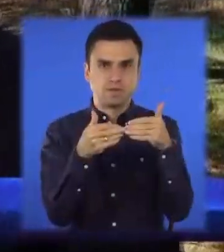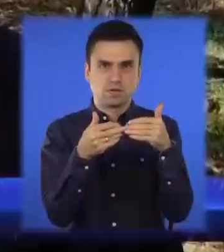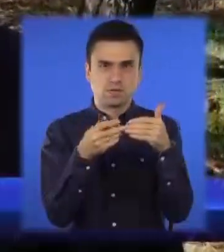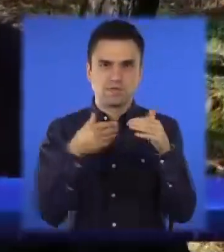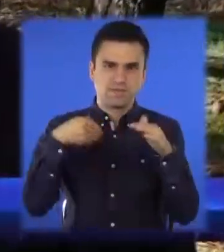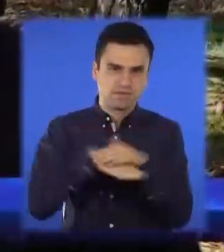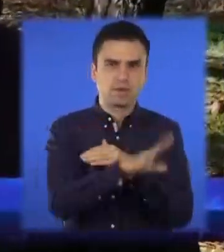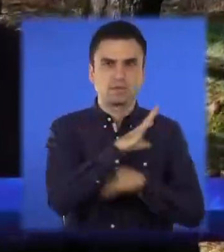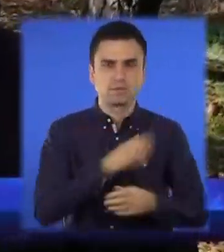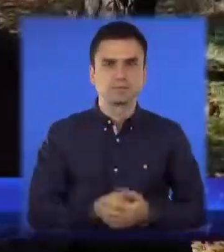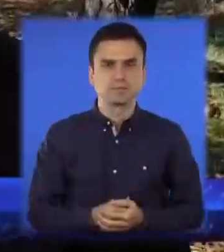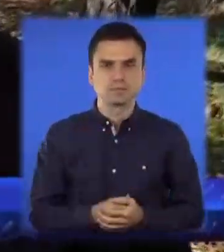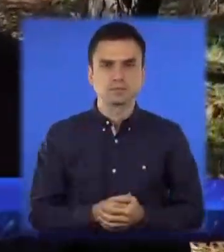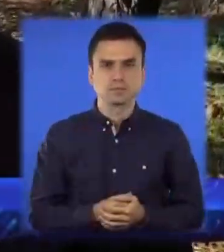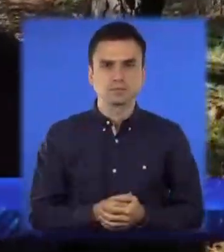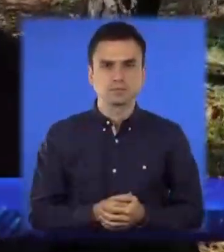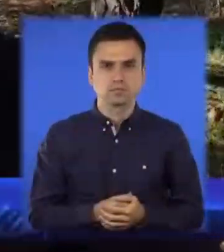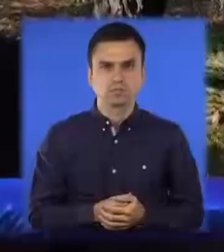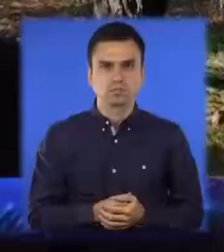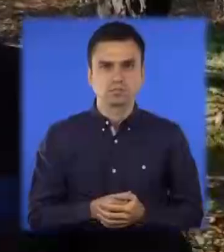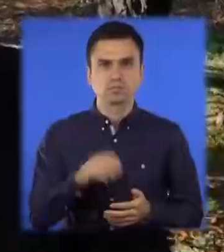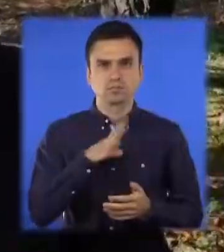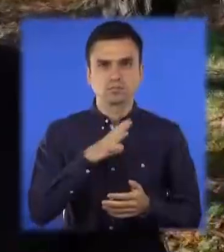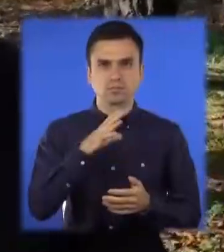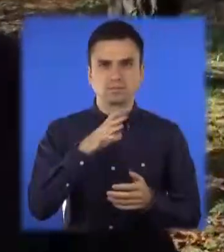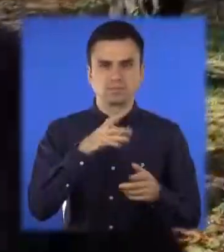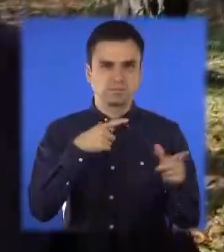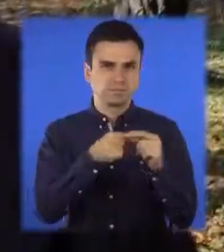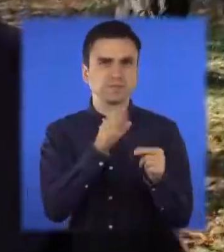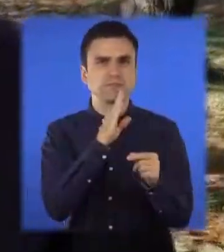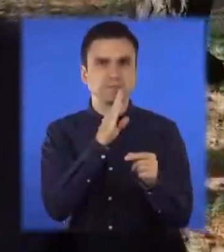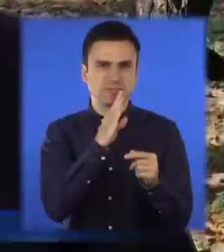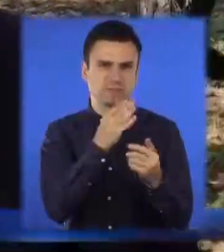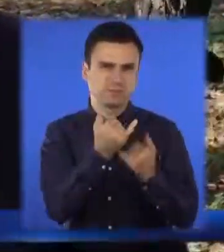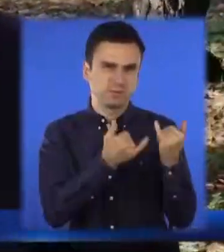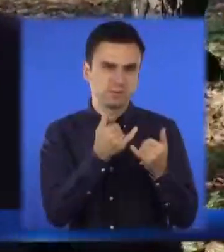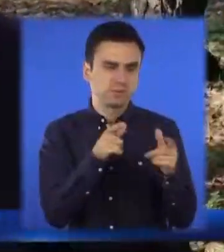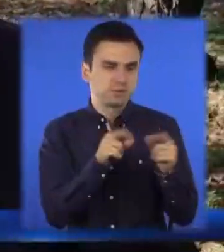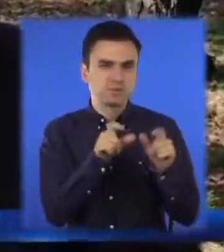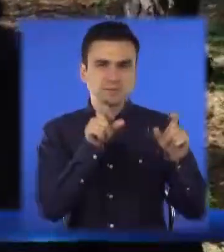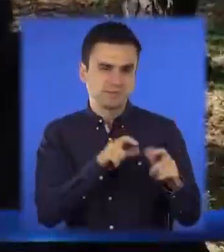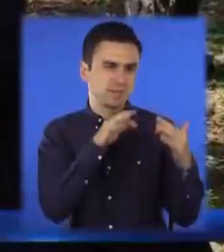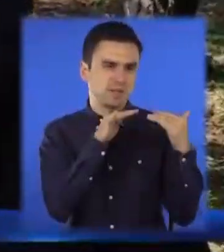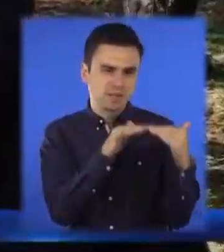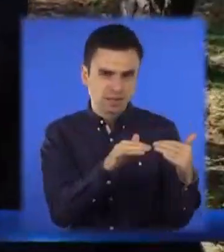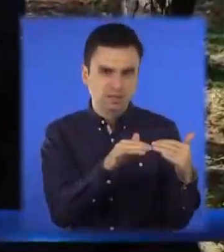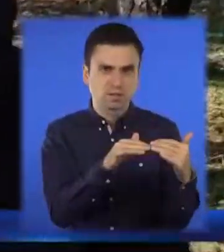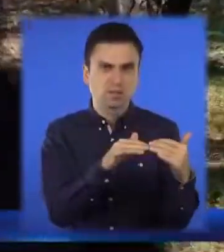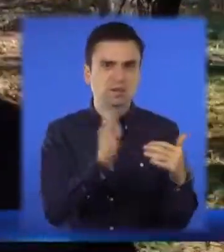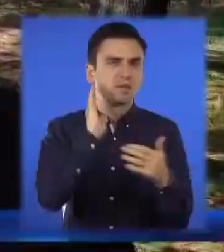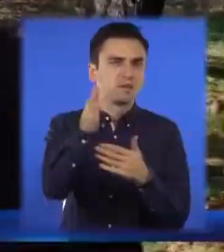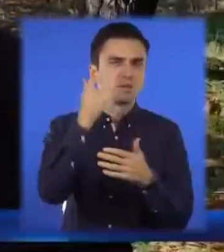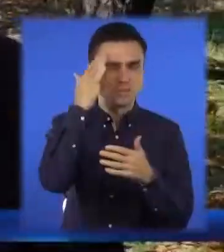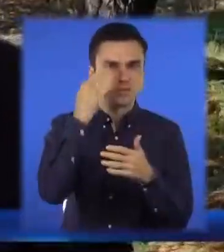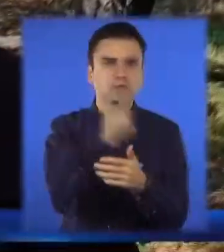на ту маршрутку. Я так відвлекався на дівчинку, з дівчинкою сиділа, розмовляла, потім